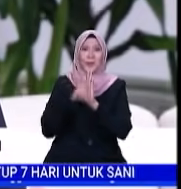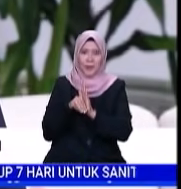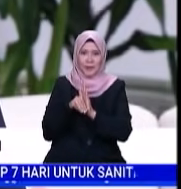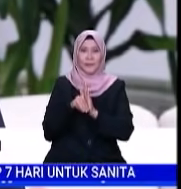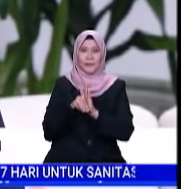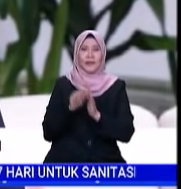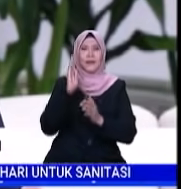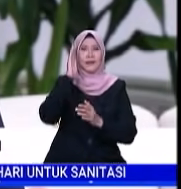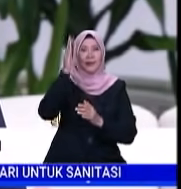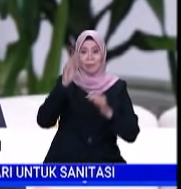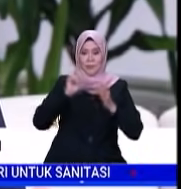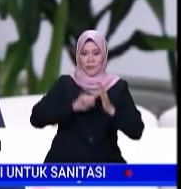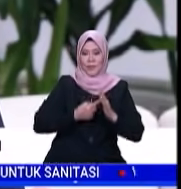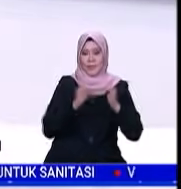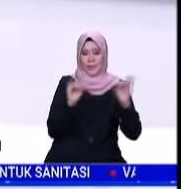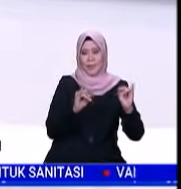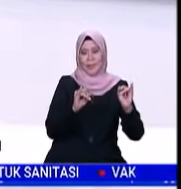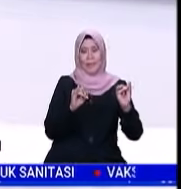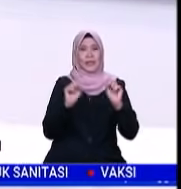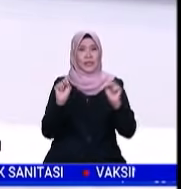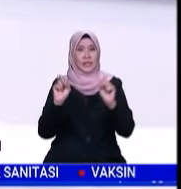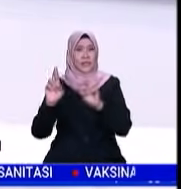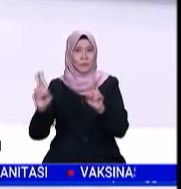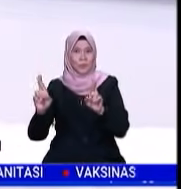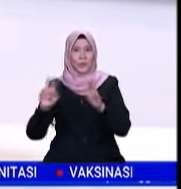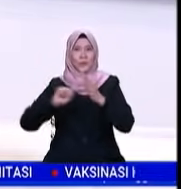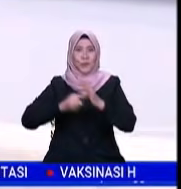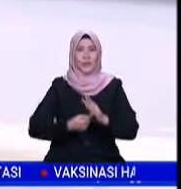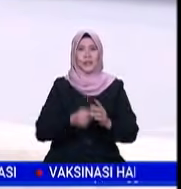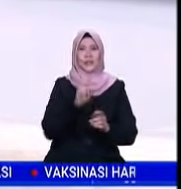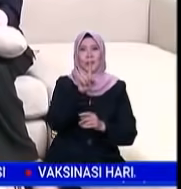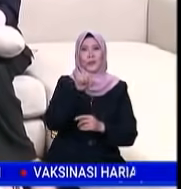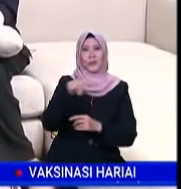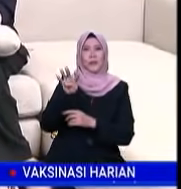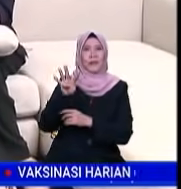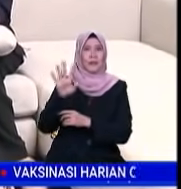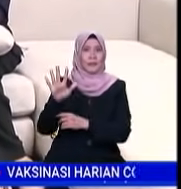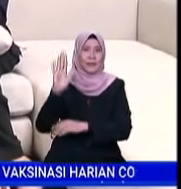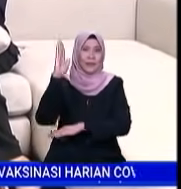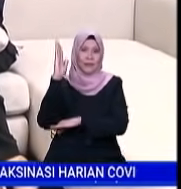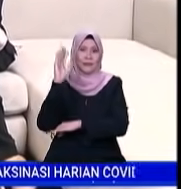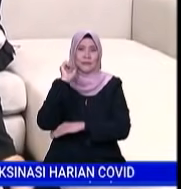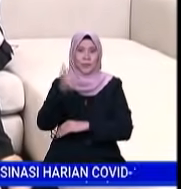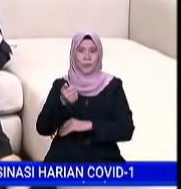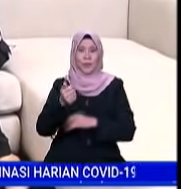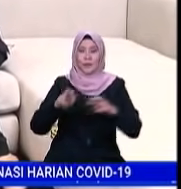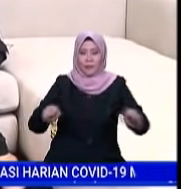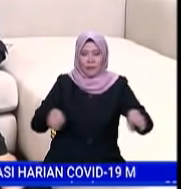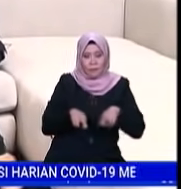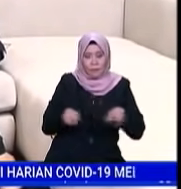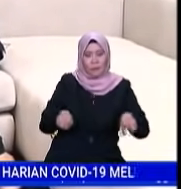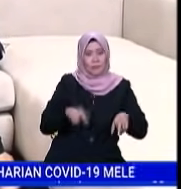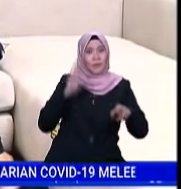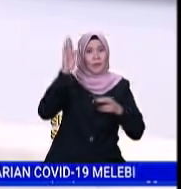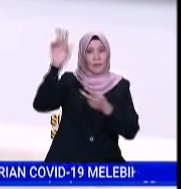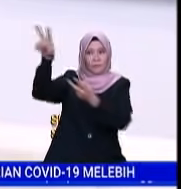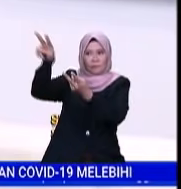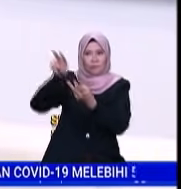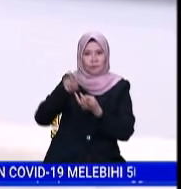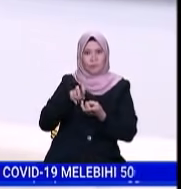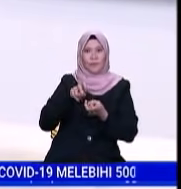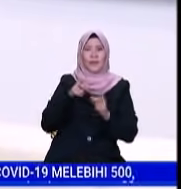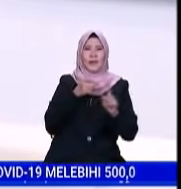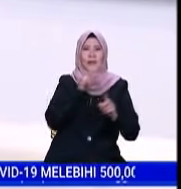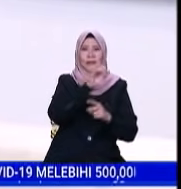akan bersiaran setiap Isnin, Selasa dan Rabu bermula 1.45 tengah hari esok. Rakaman program akan dimuat naik di Facebook